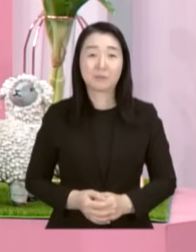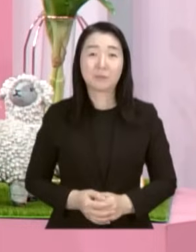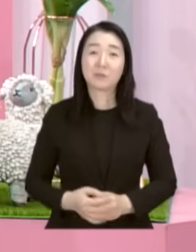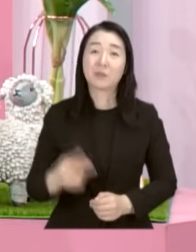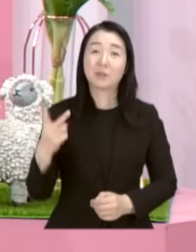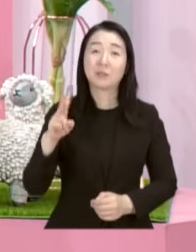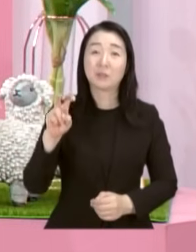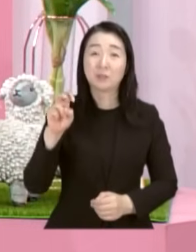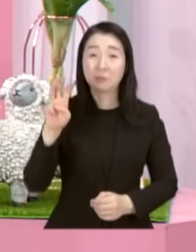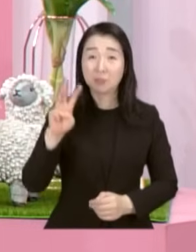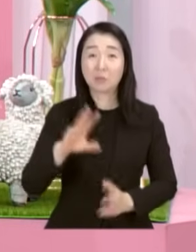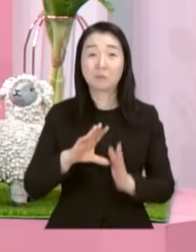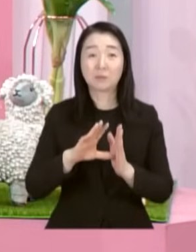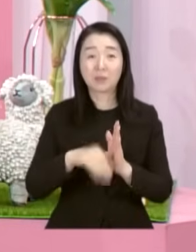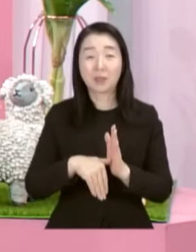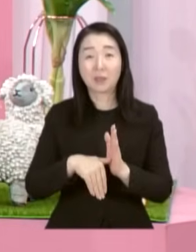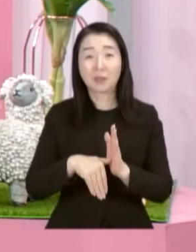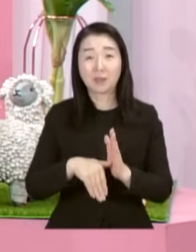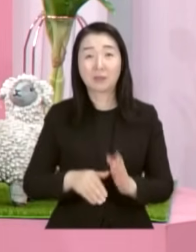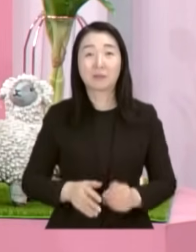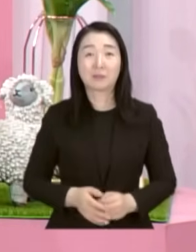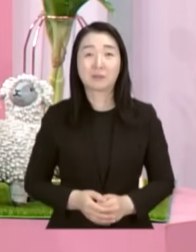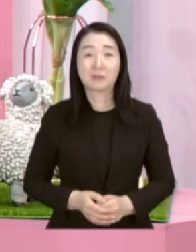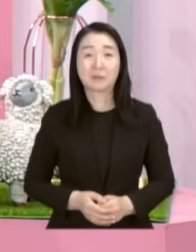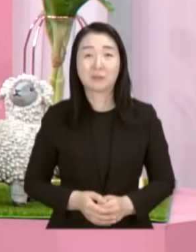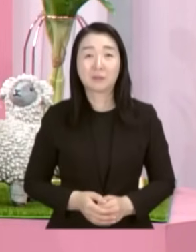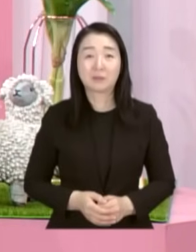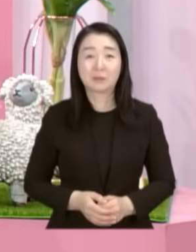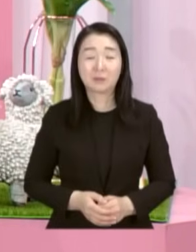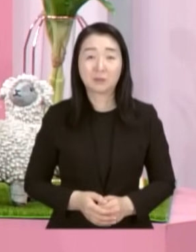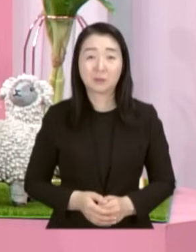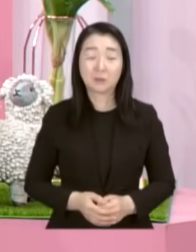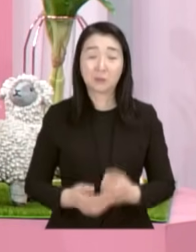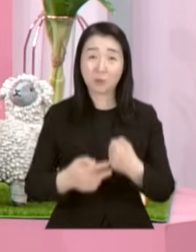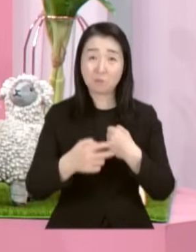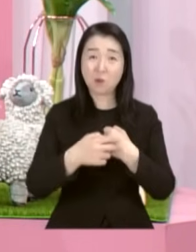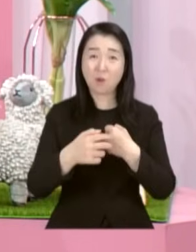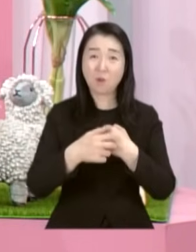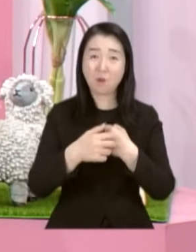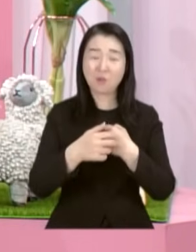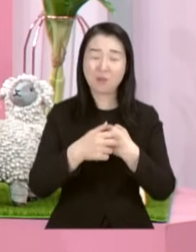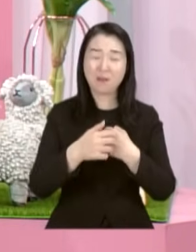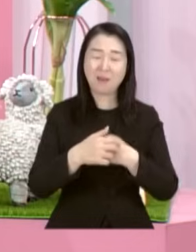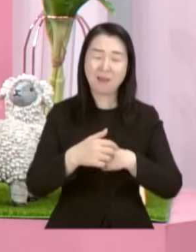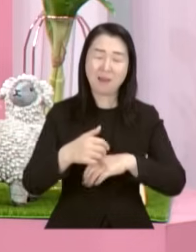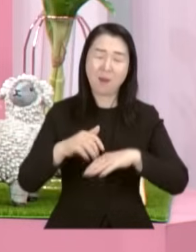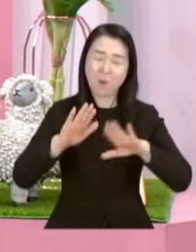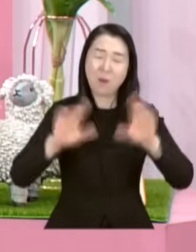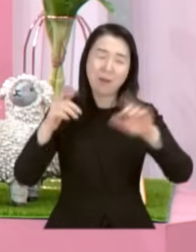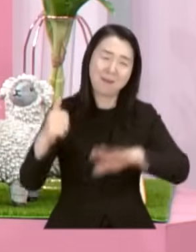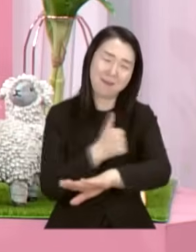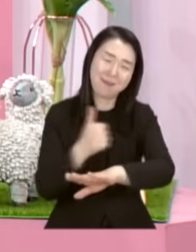네. 2023년에 평생에 다닐 병원을 올 한 해 다 다니고